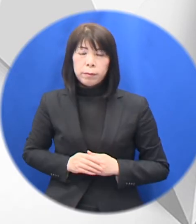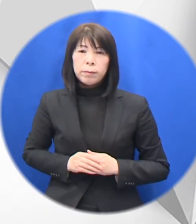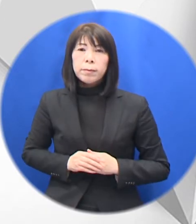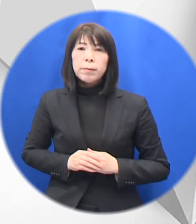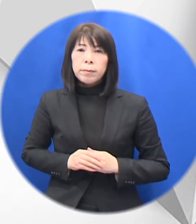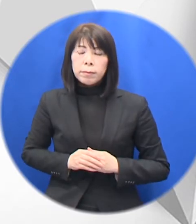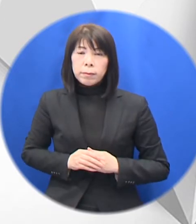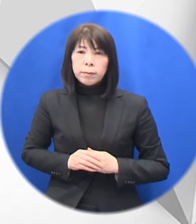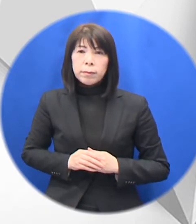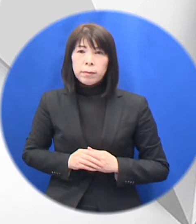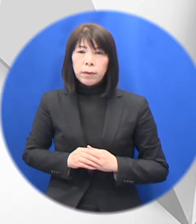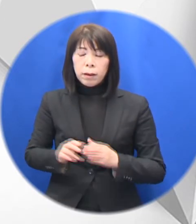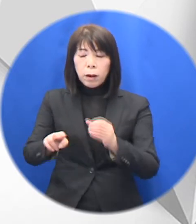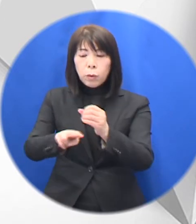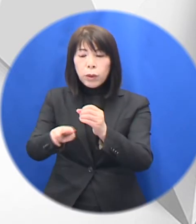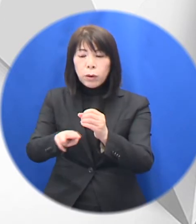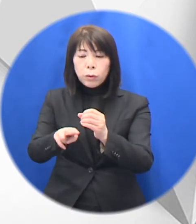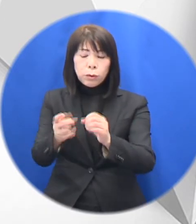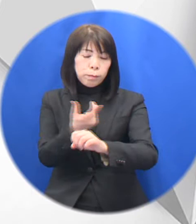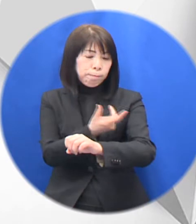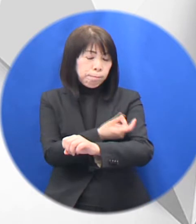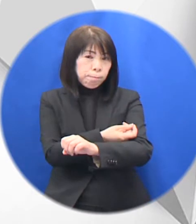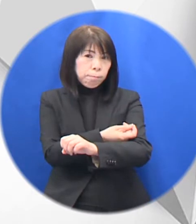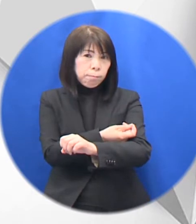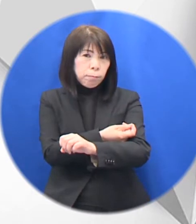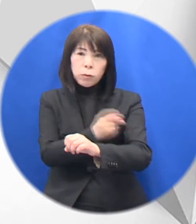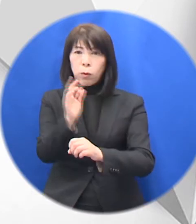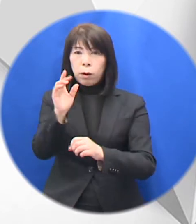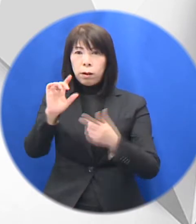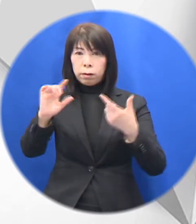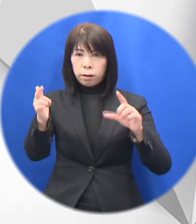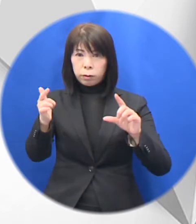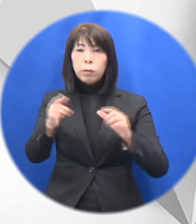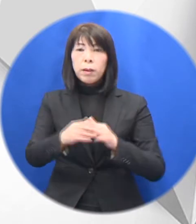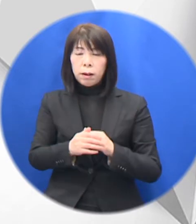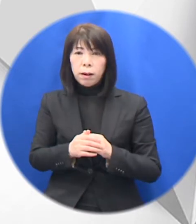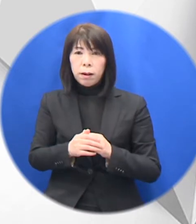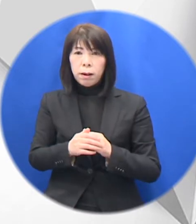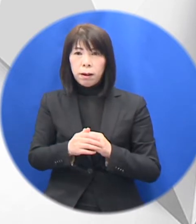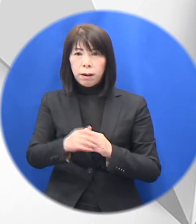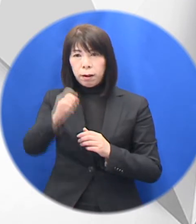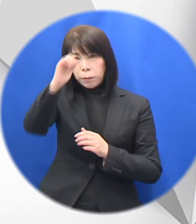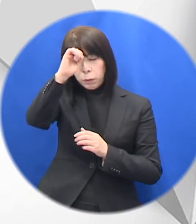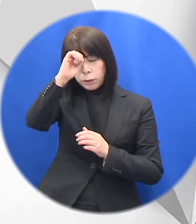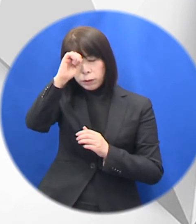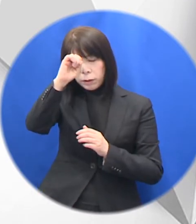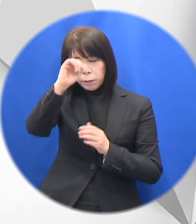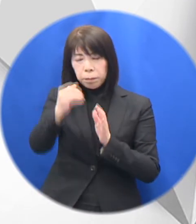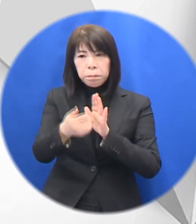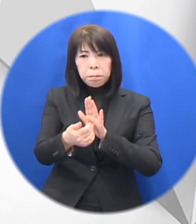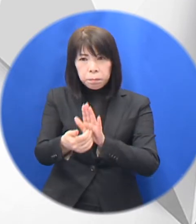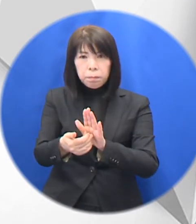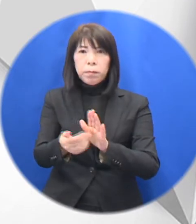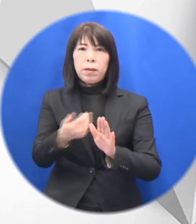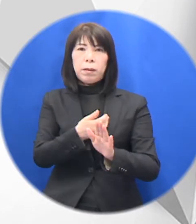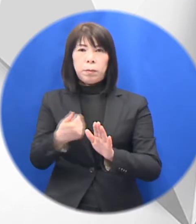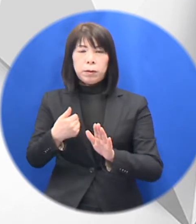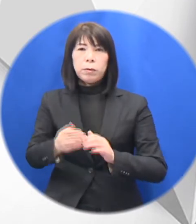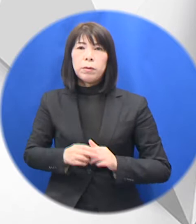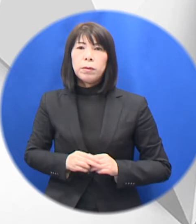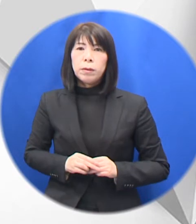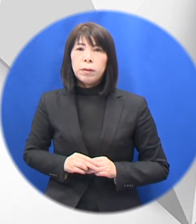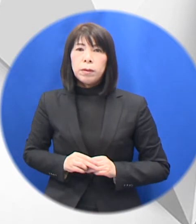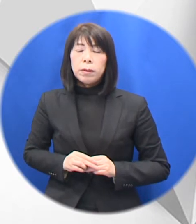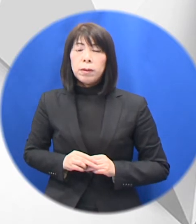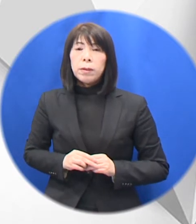このようにウイルスそのものを注射するわけではないので、感染症の症状を引き起こすことがありません。